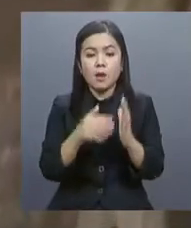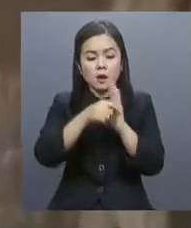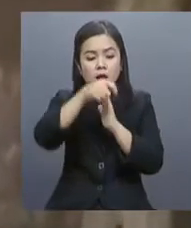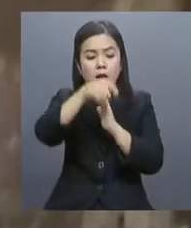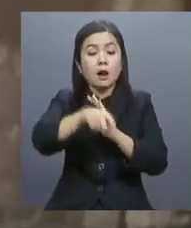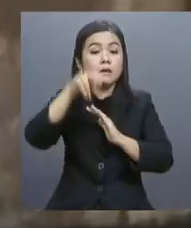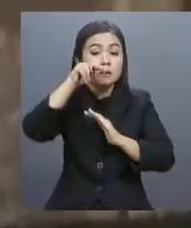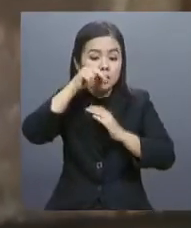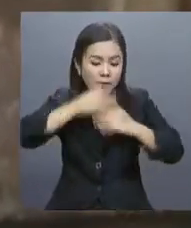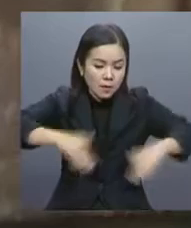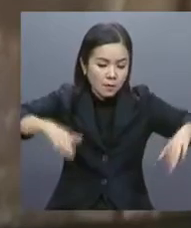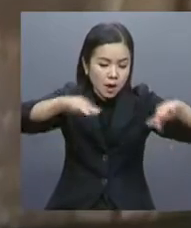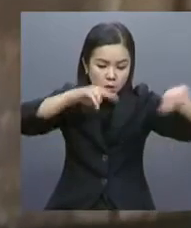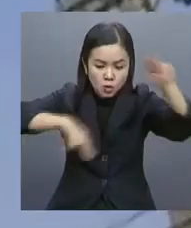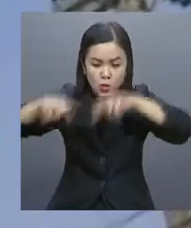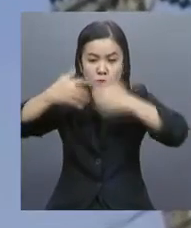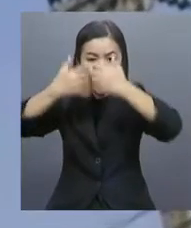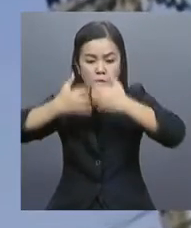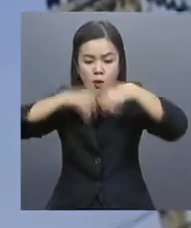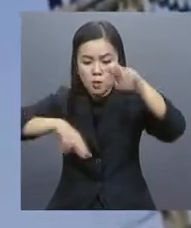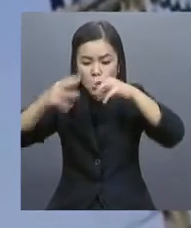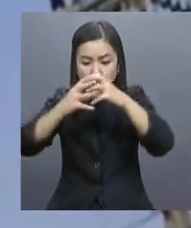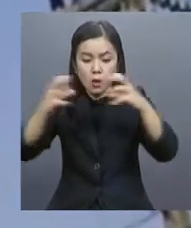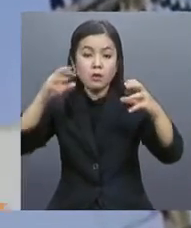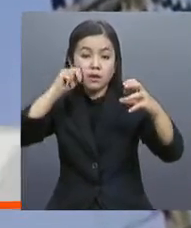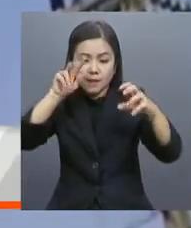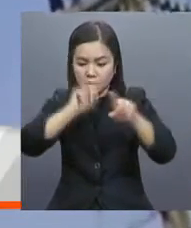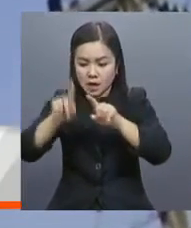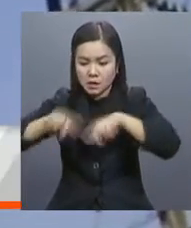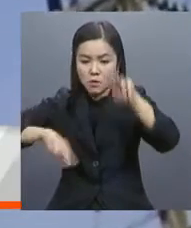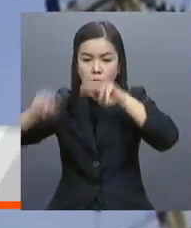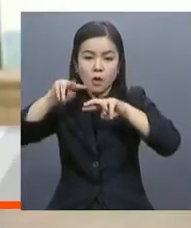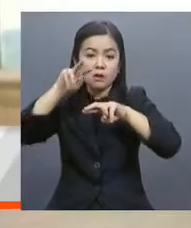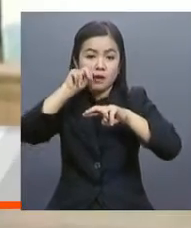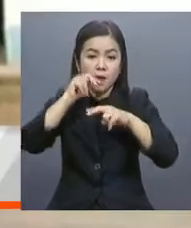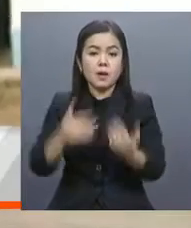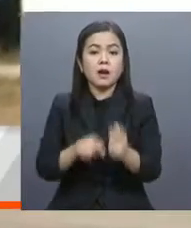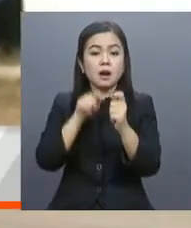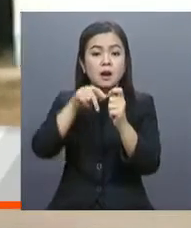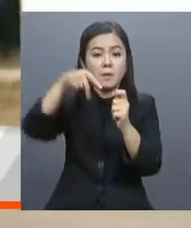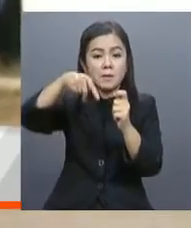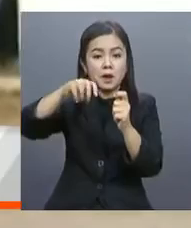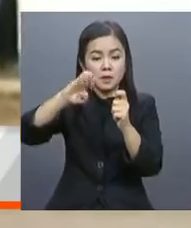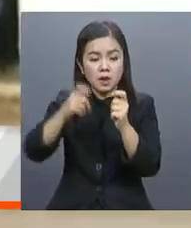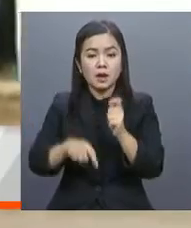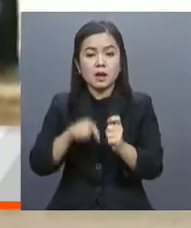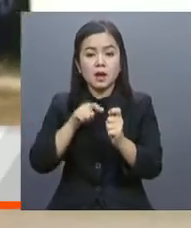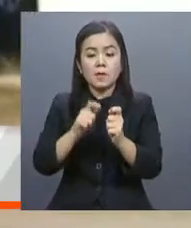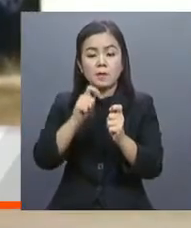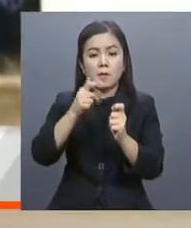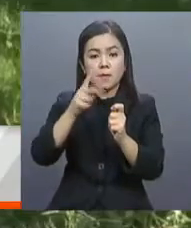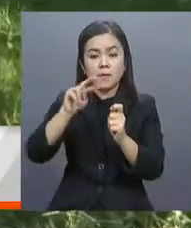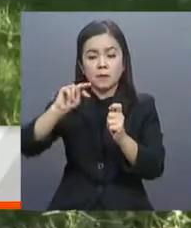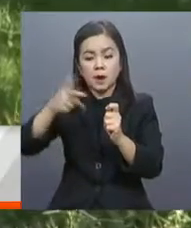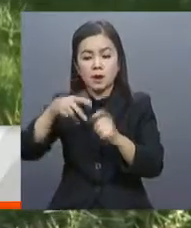จสอบความพร้อมอุปกรณ์และท่อสูบน้ำในโรงสูบน้ำประปาทั้งอำเภอพิมายและอำเภอคงหลังสำนักงานชลประท